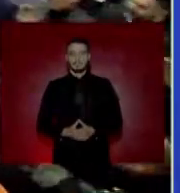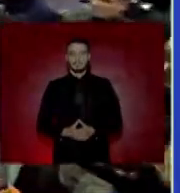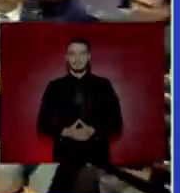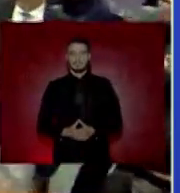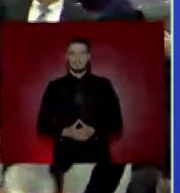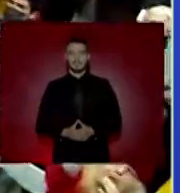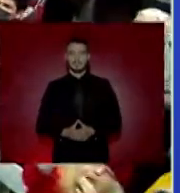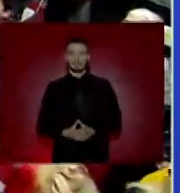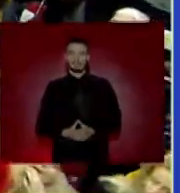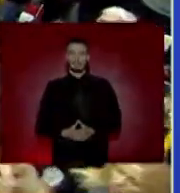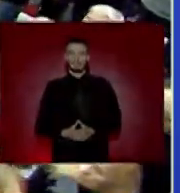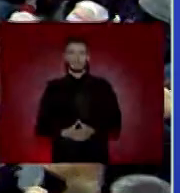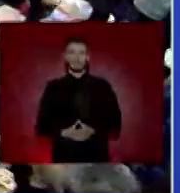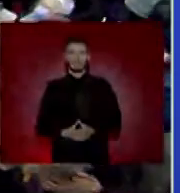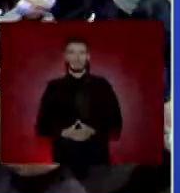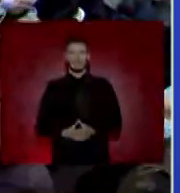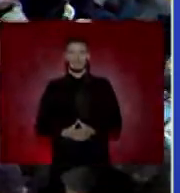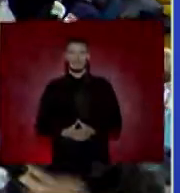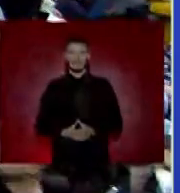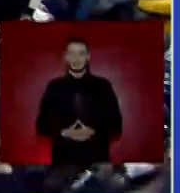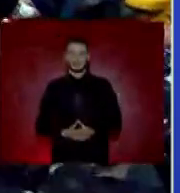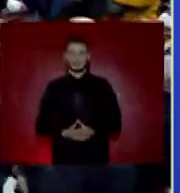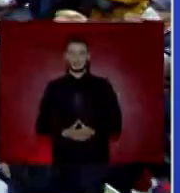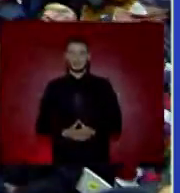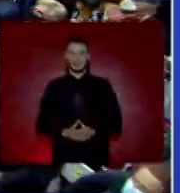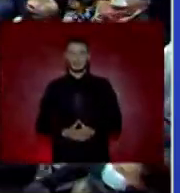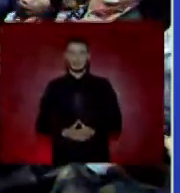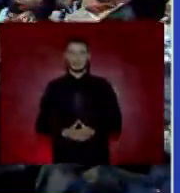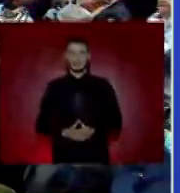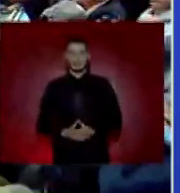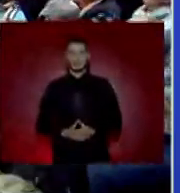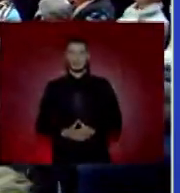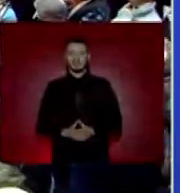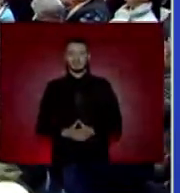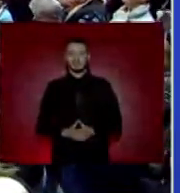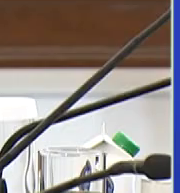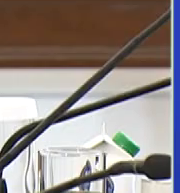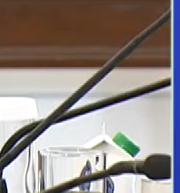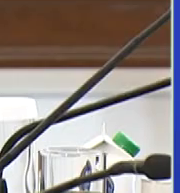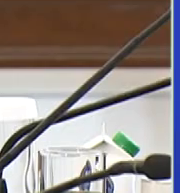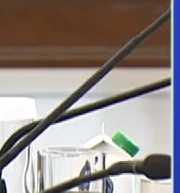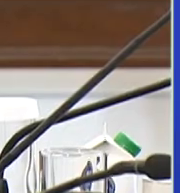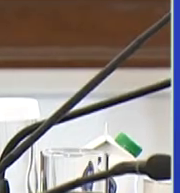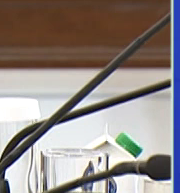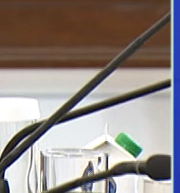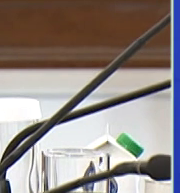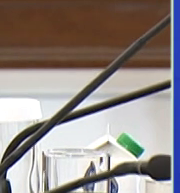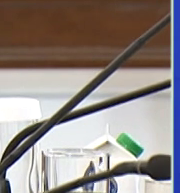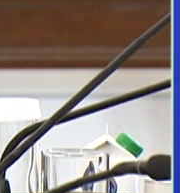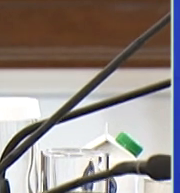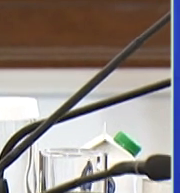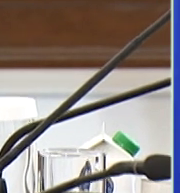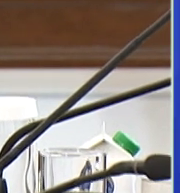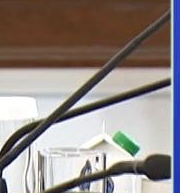κύριο Μητσοτάκη που παρέδωσε τη χώρα έξω από μνημόνια με μαξιλάρι ασφαλείας δημοσιονομικό,